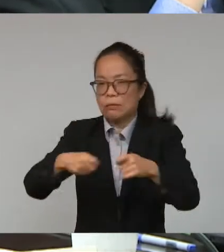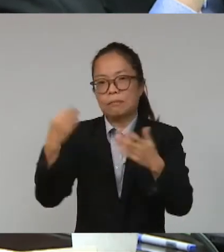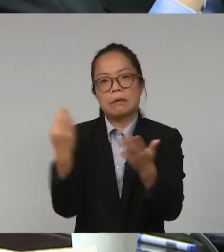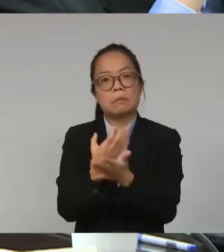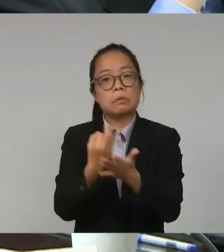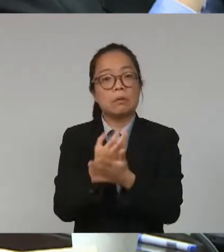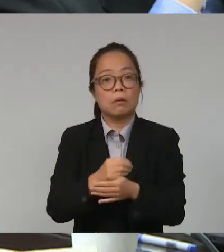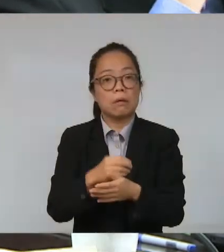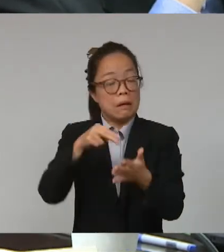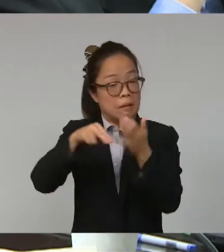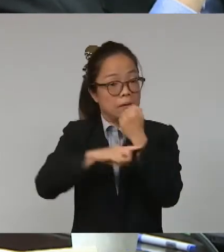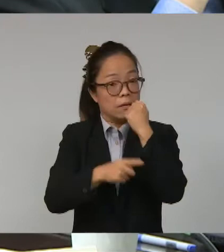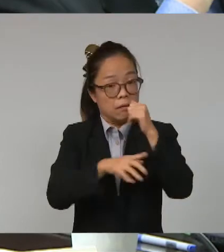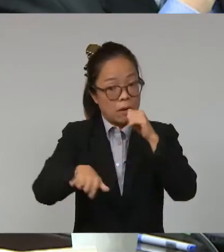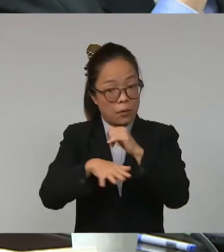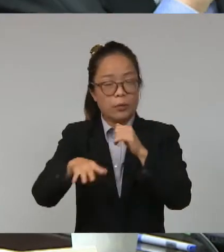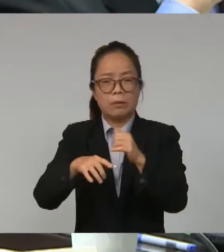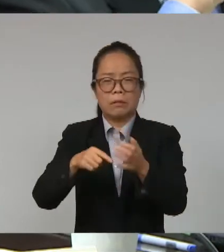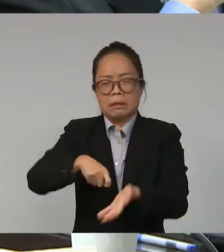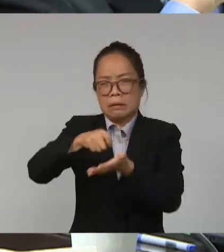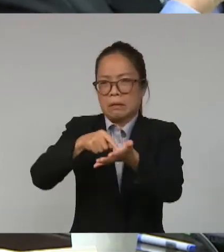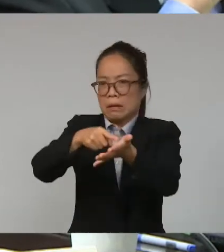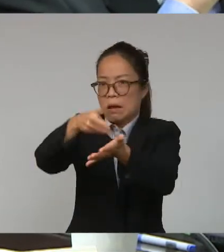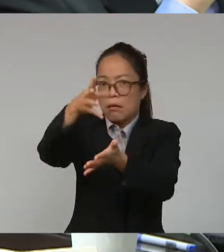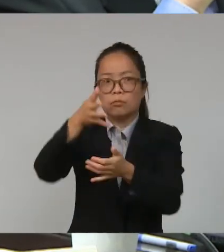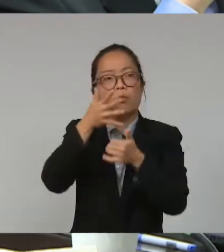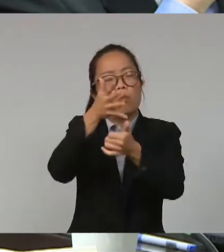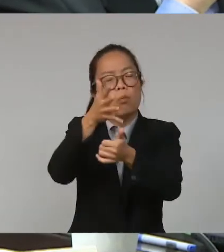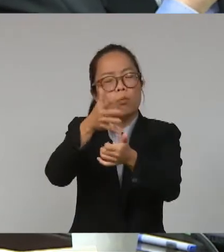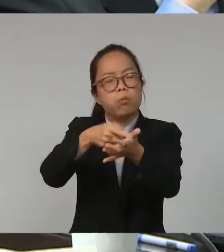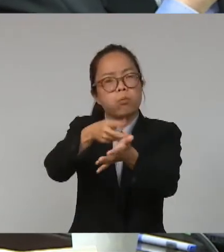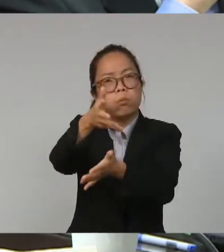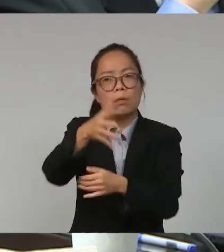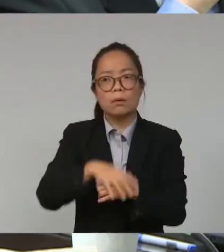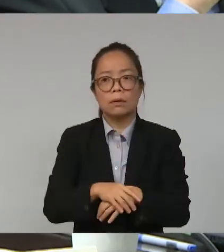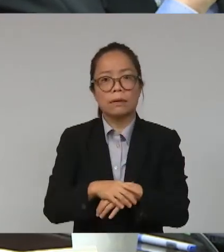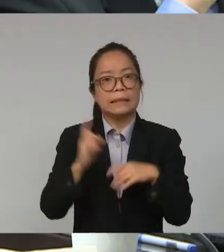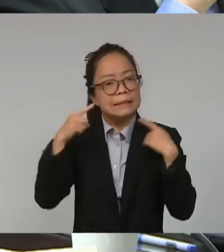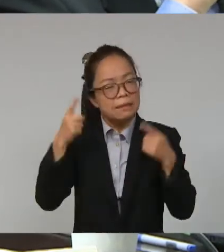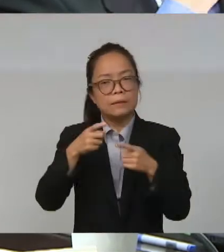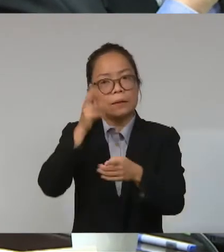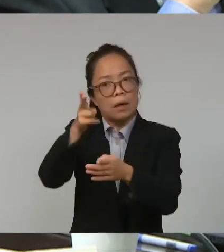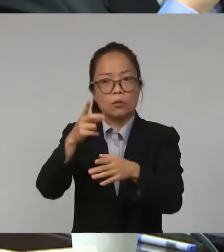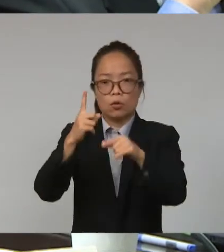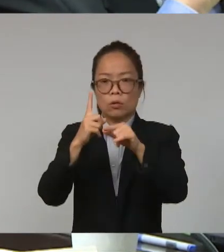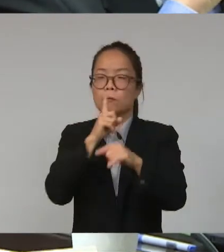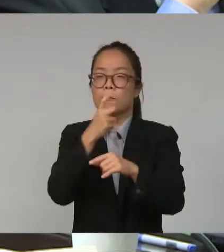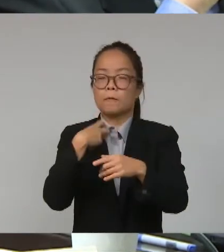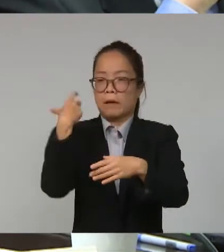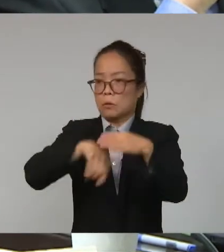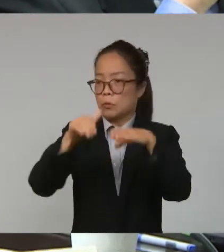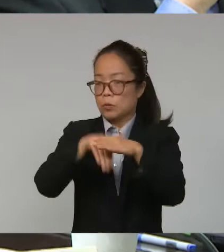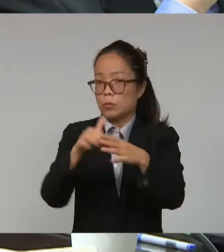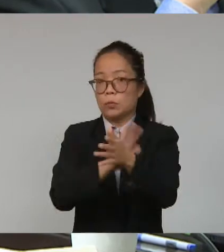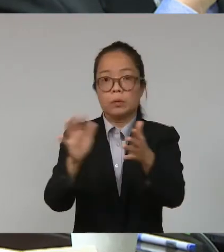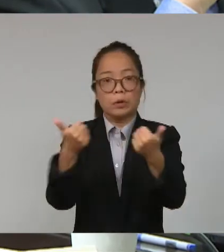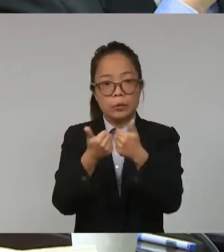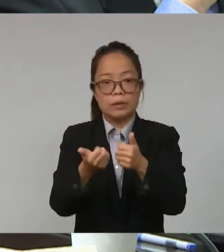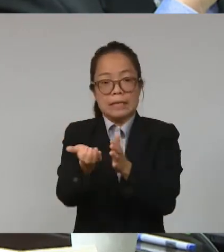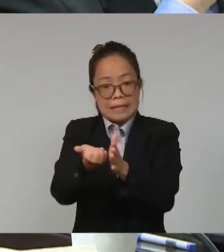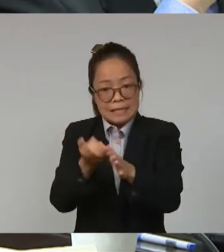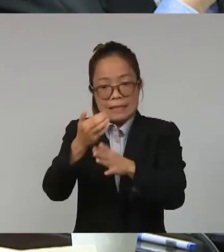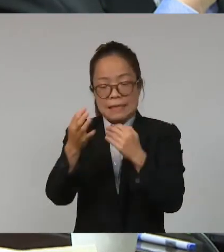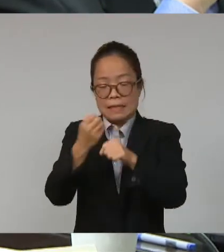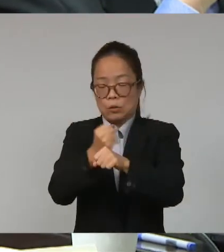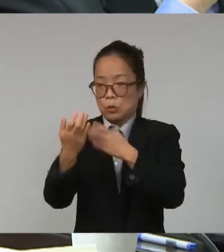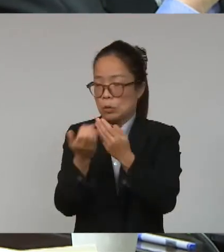们甚至在立法院屡次质询，不断的要求中选会必须做好相关的